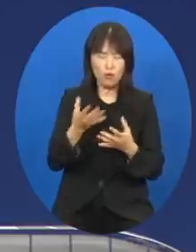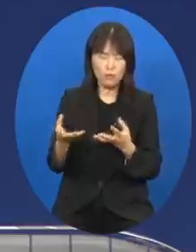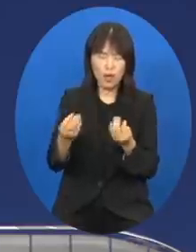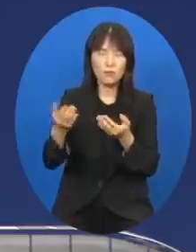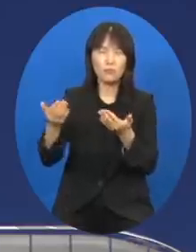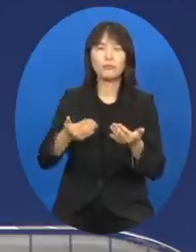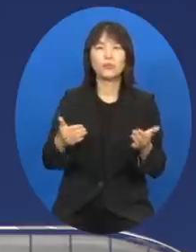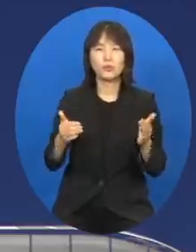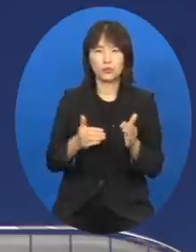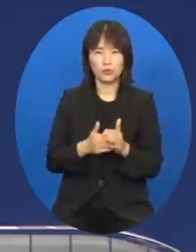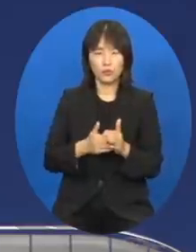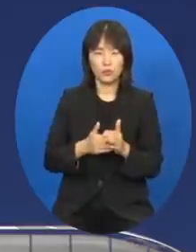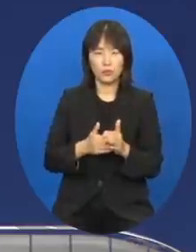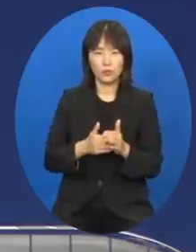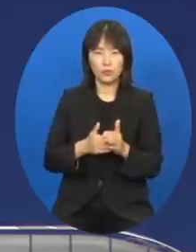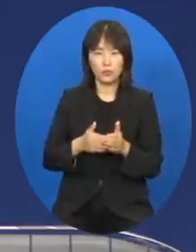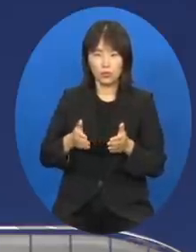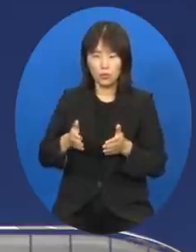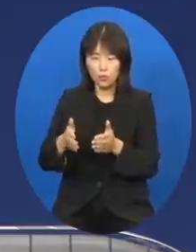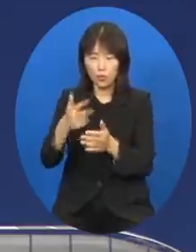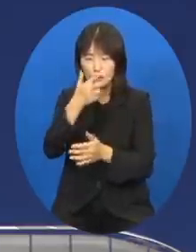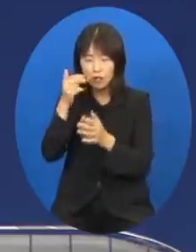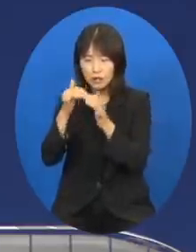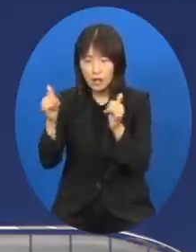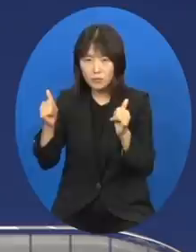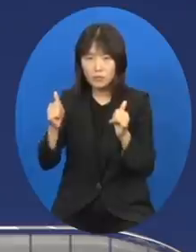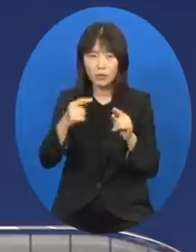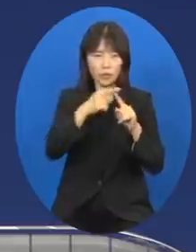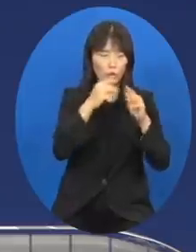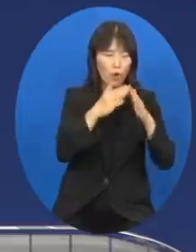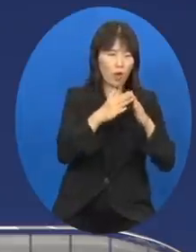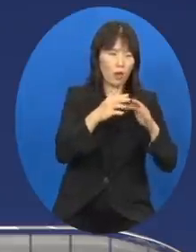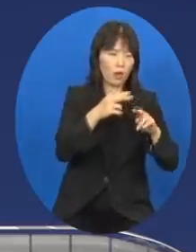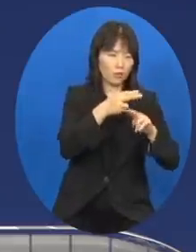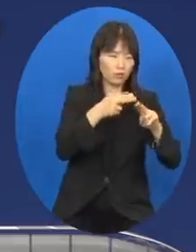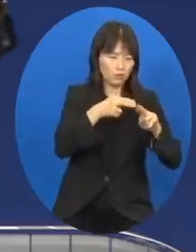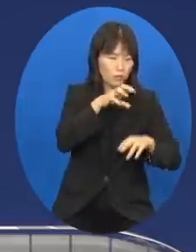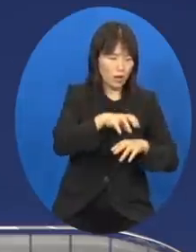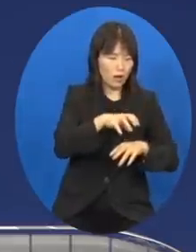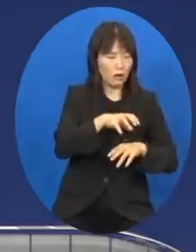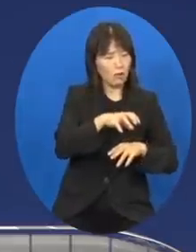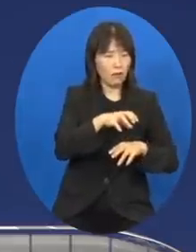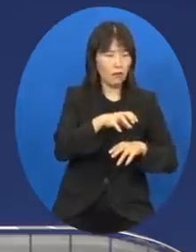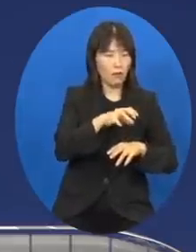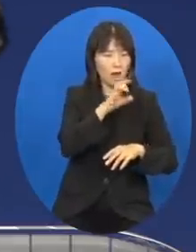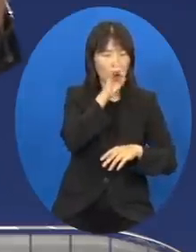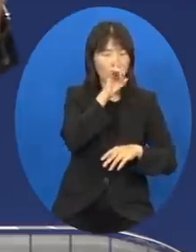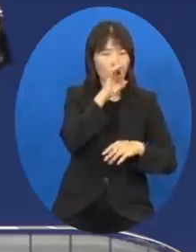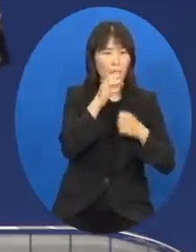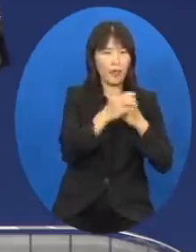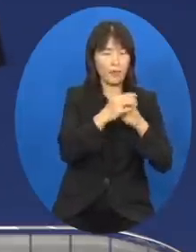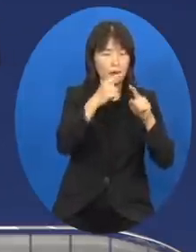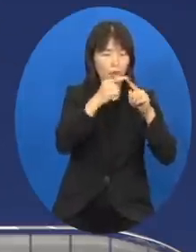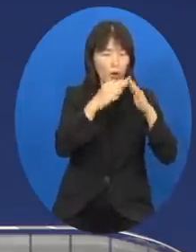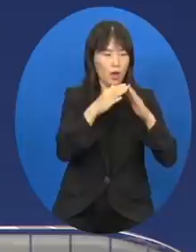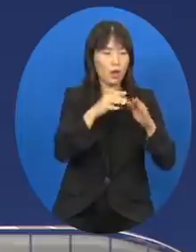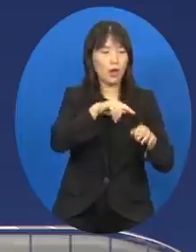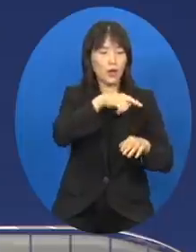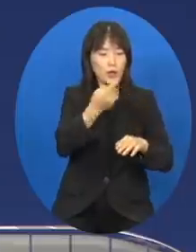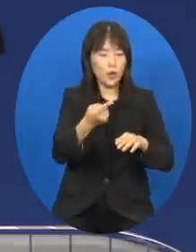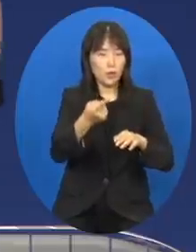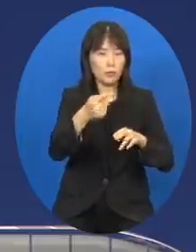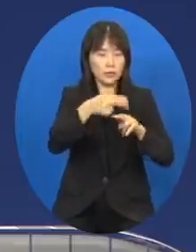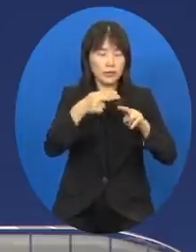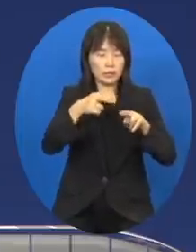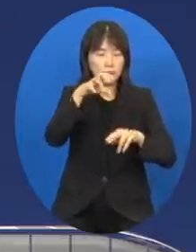그분들 교회 주방이 감당이 안 되니까 식당을 하나 지었습니다. 교회 옆에. 그